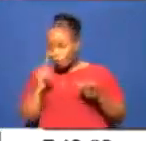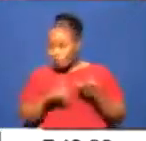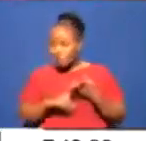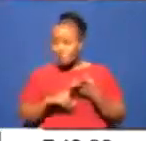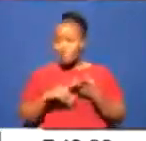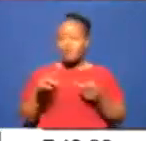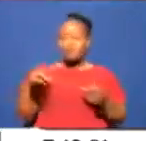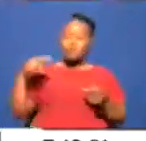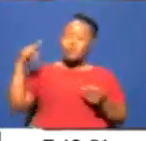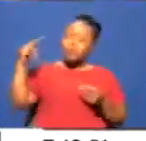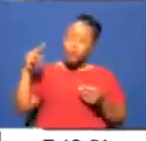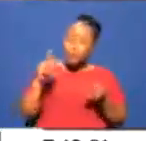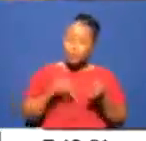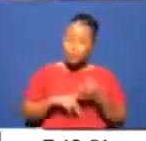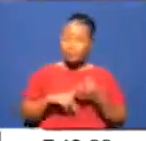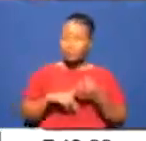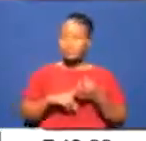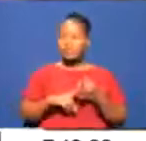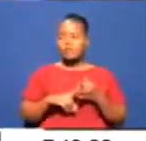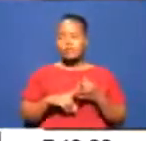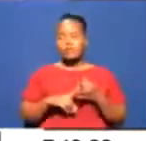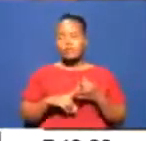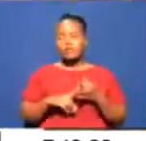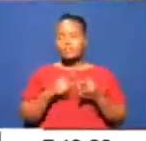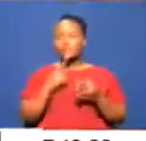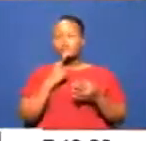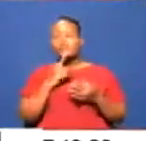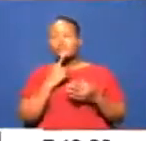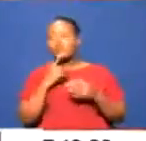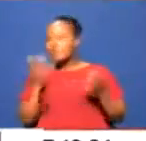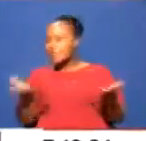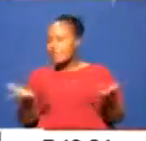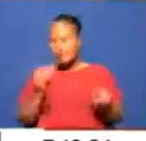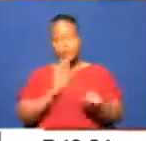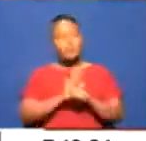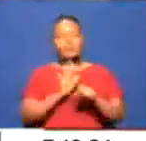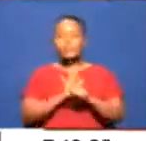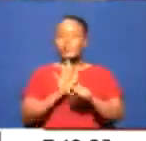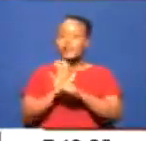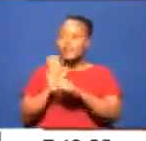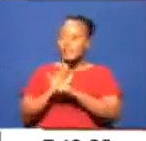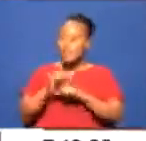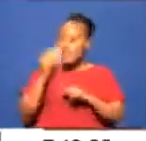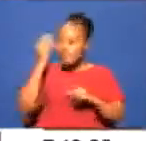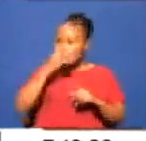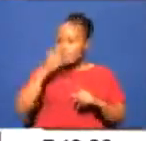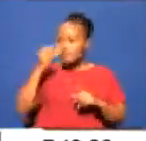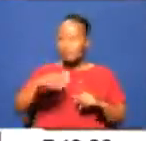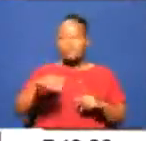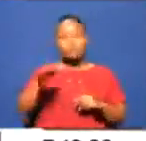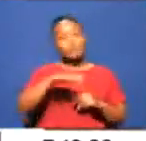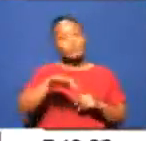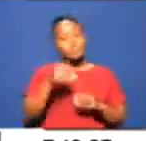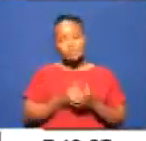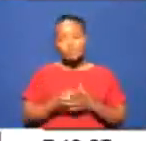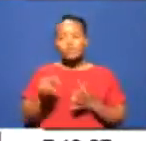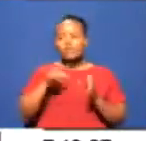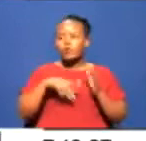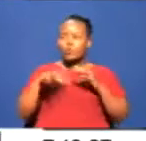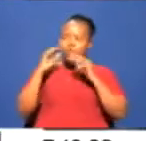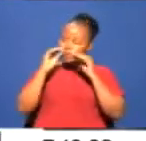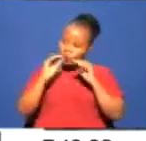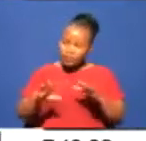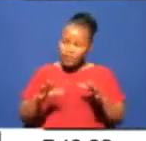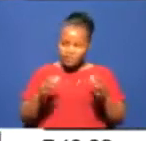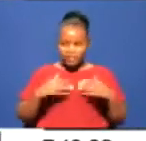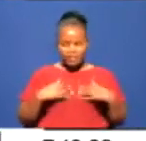to Turkana, to the south in Amboseli. So many beautiful sights. We are blessed. So let's all,